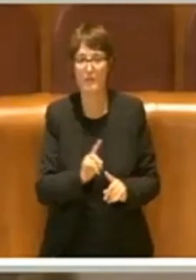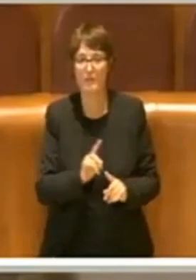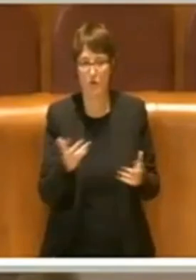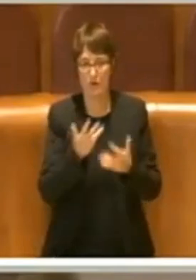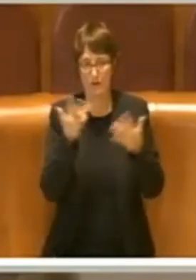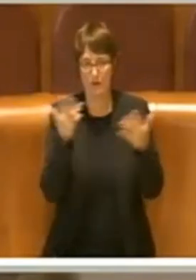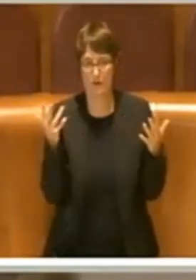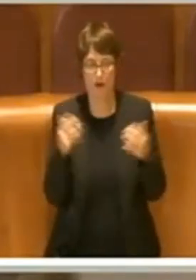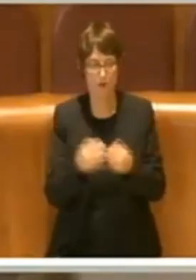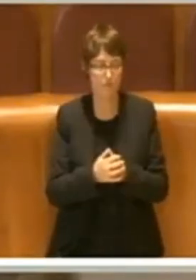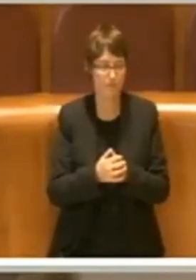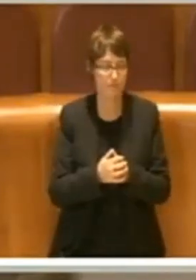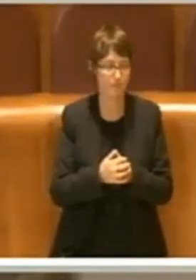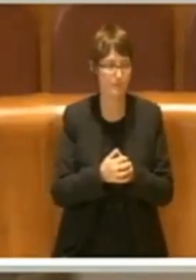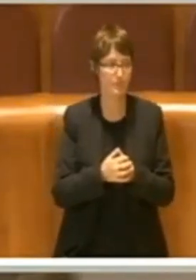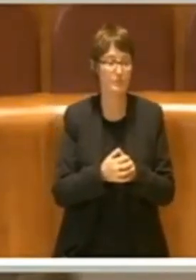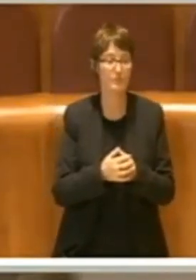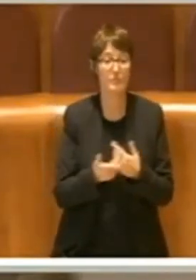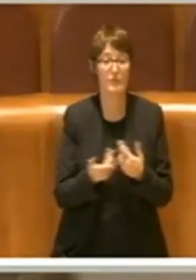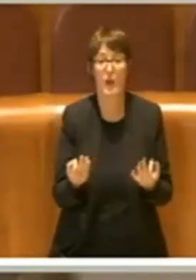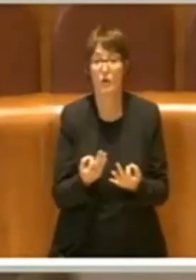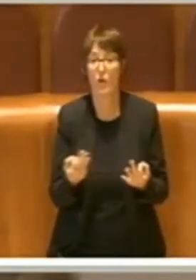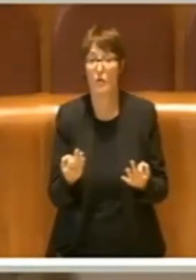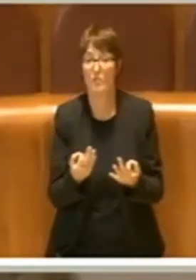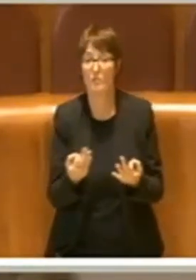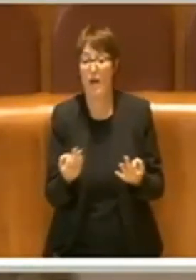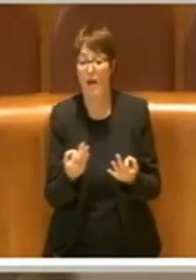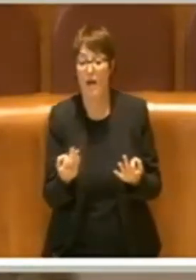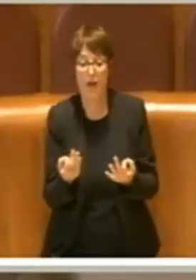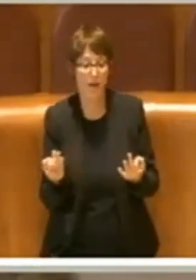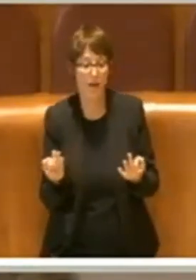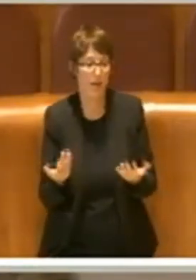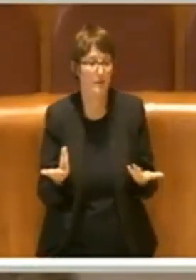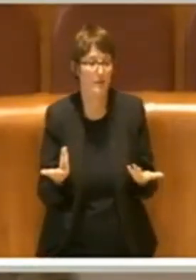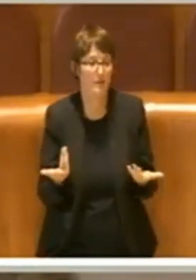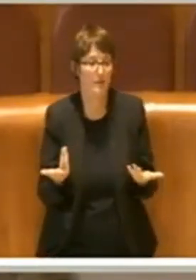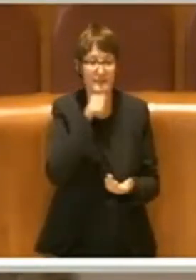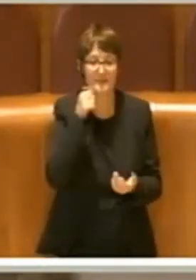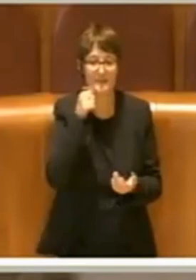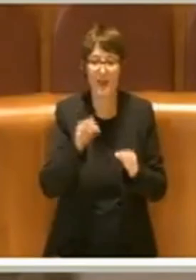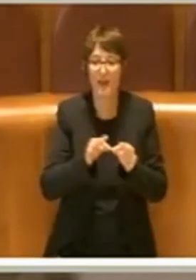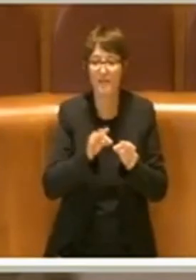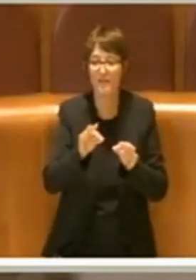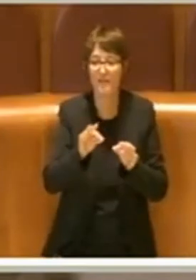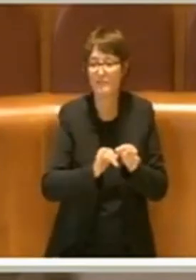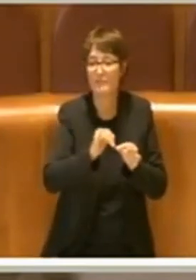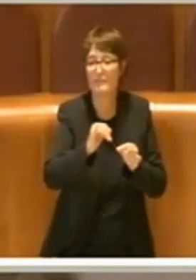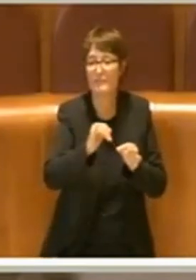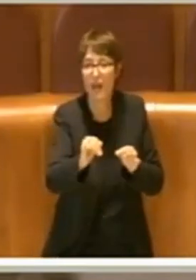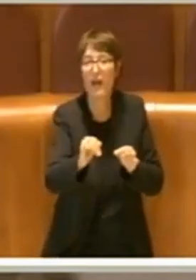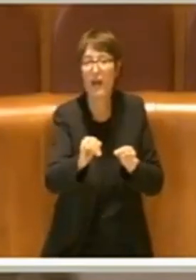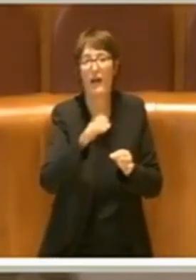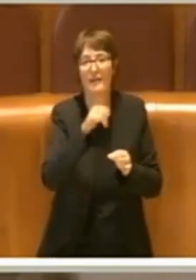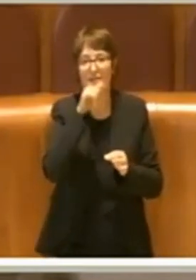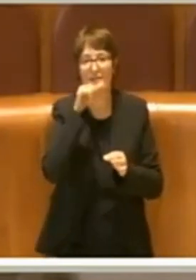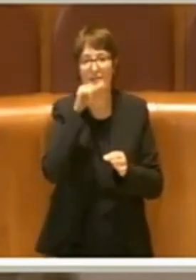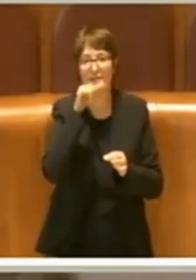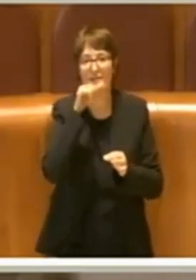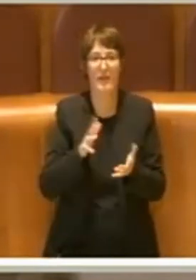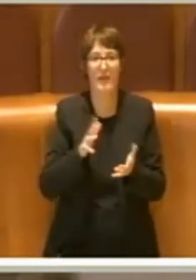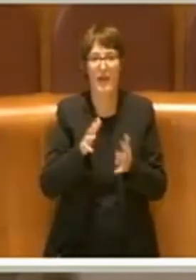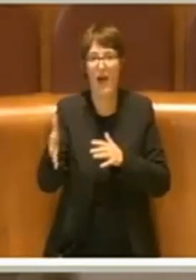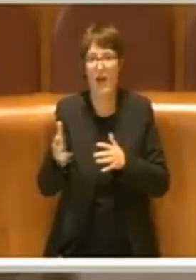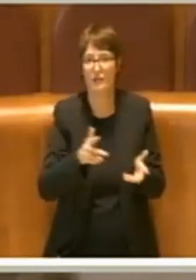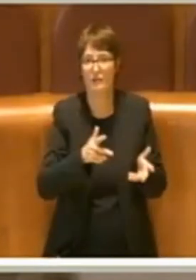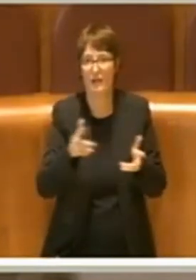è normale, per esigenze di spostamento diverso si richiedono mezzi di spostamento diversi, quindi nessuno si sognerebbe